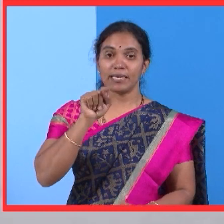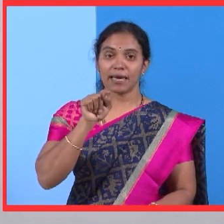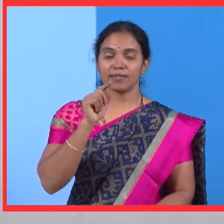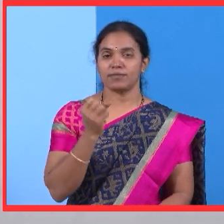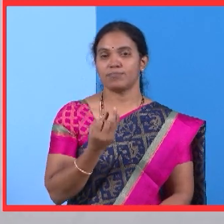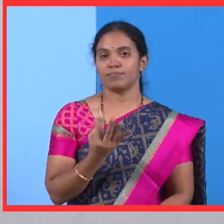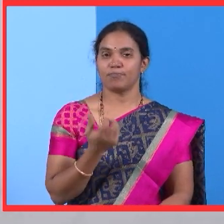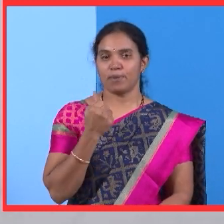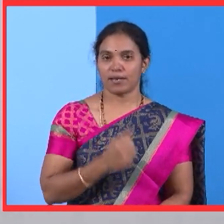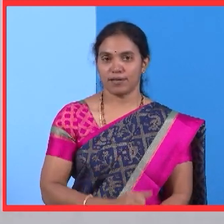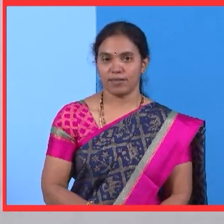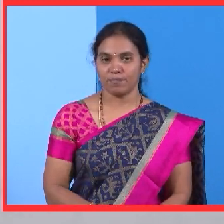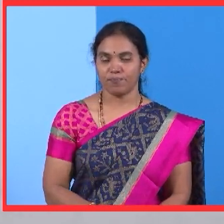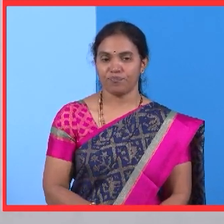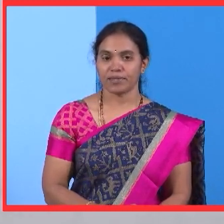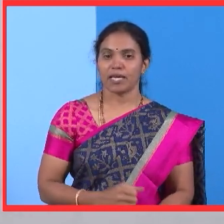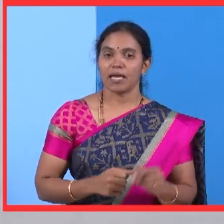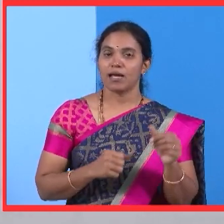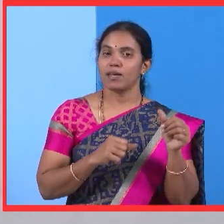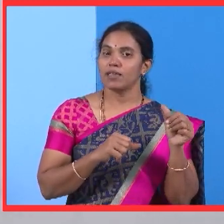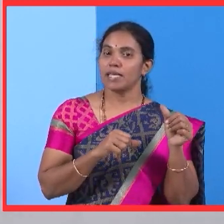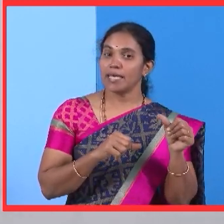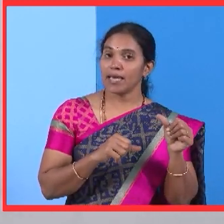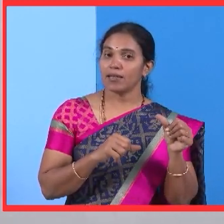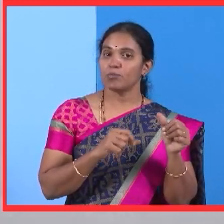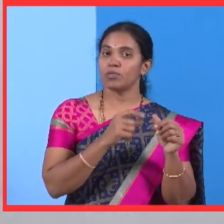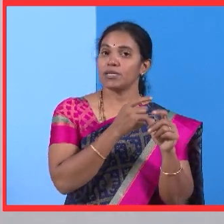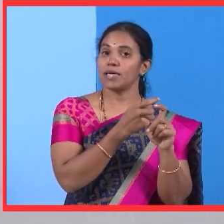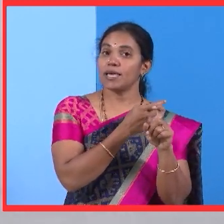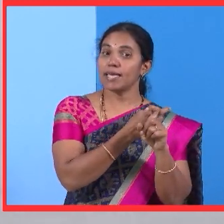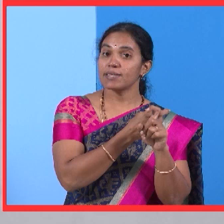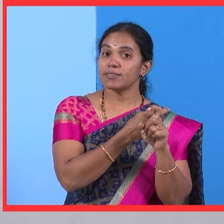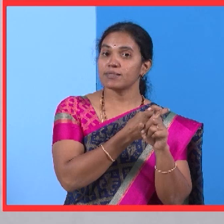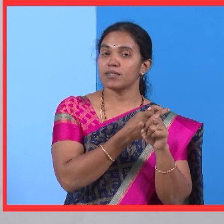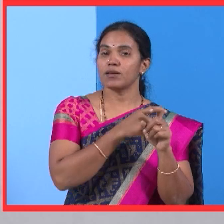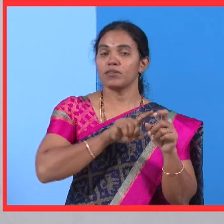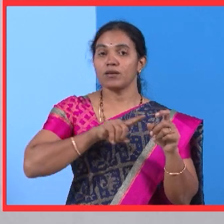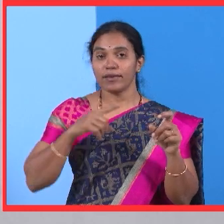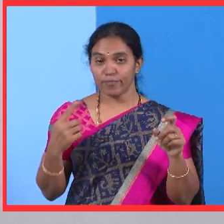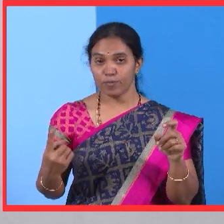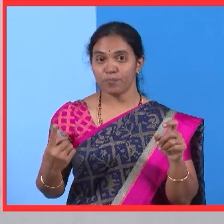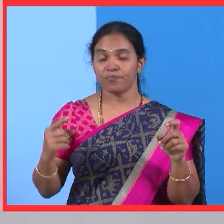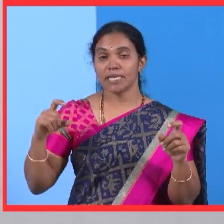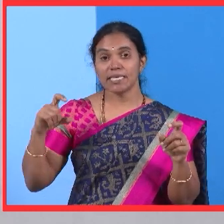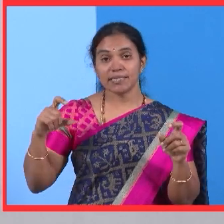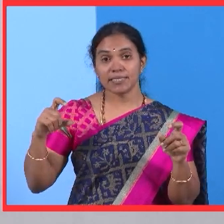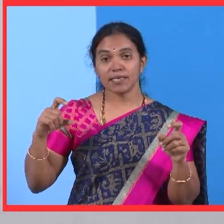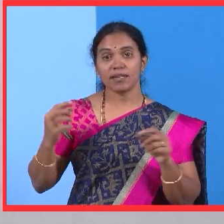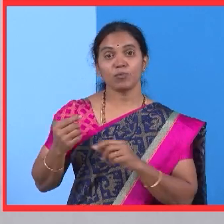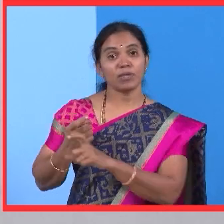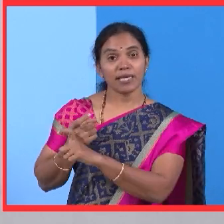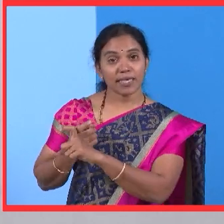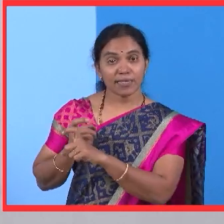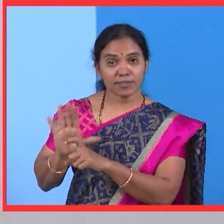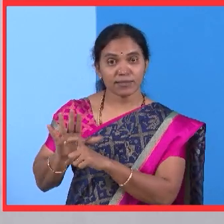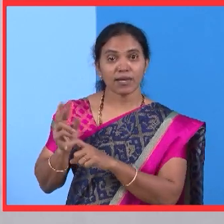அதாவது ஏ என்ற புள்ளியின் எக்ஸாய தொலைவு சி என்ற புள்ளியின் எக்ஸாய தொலைவு